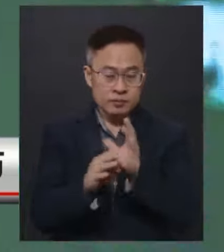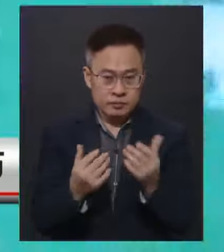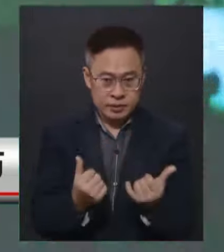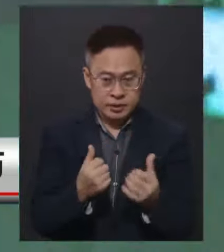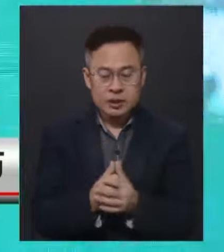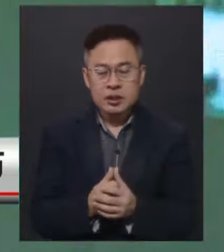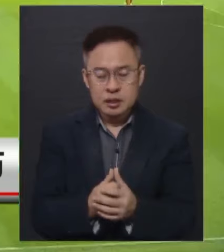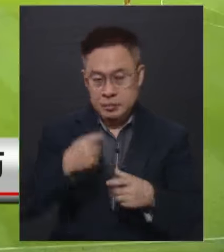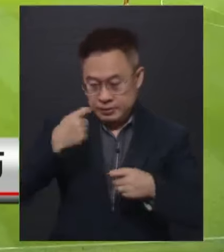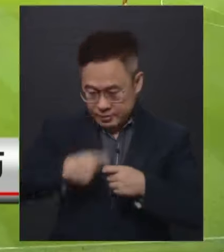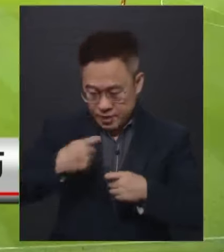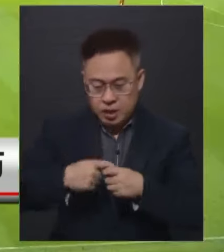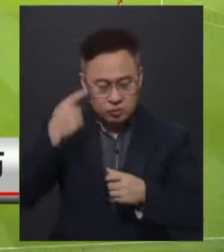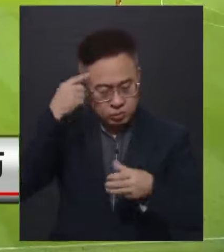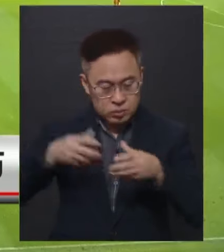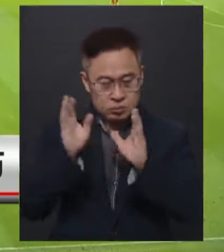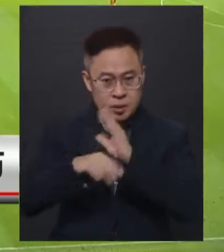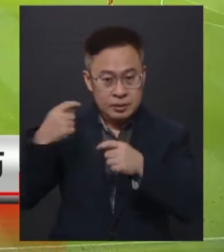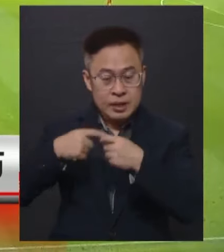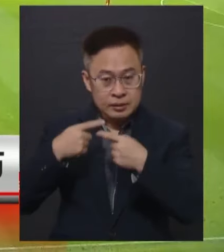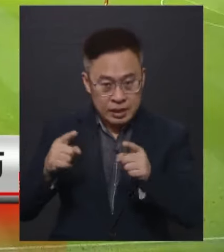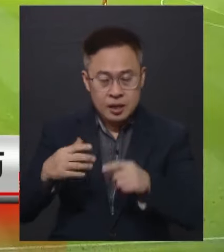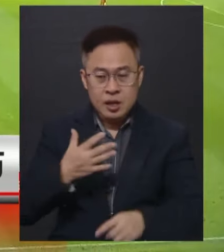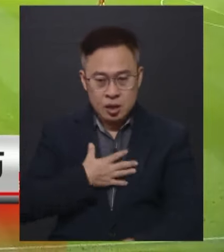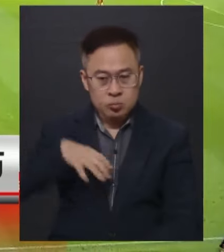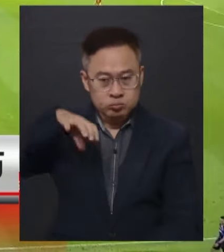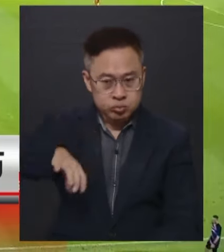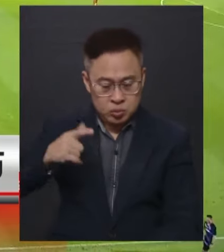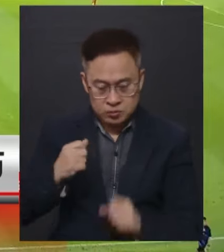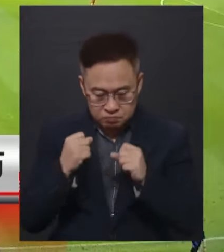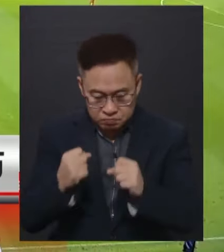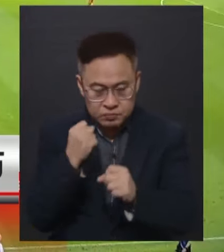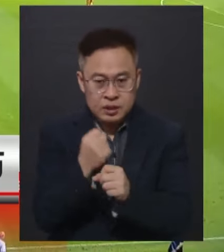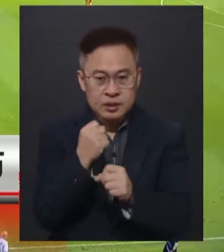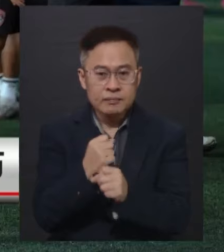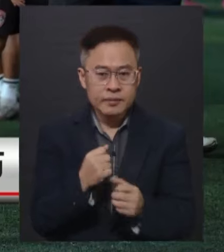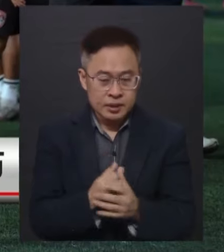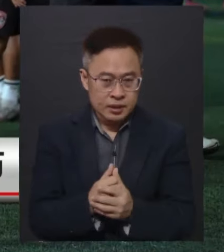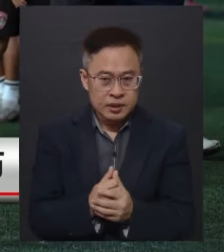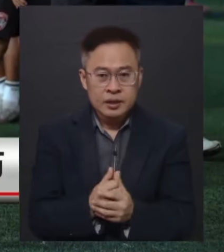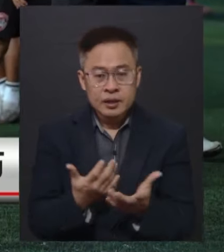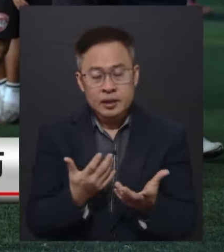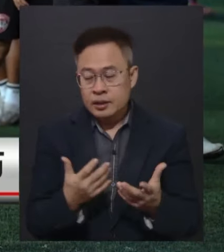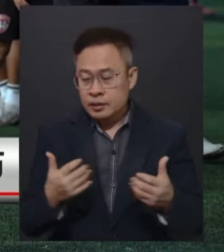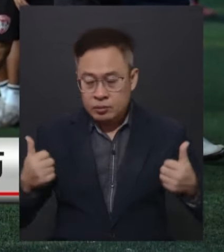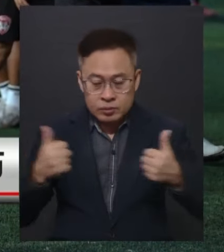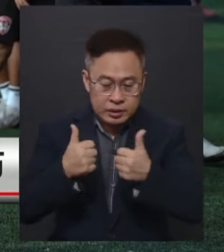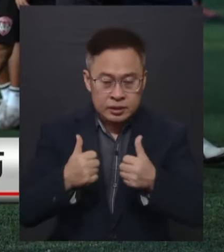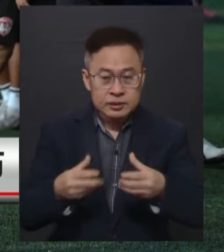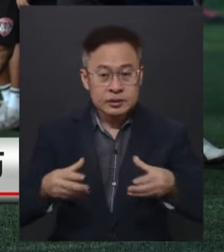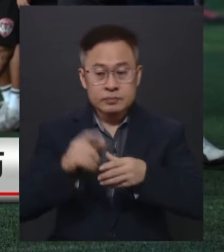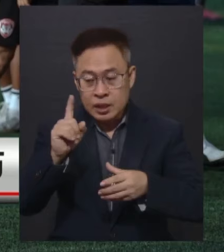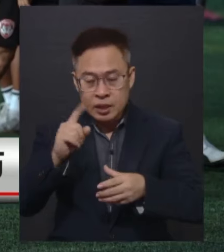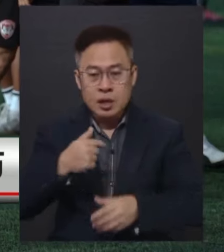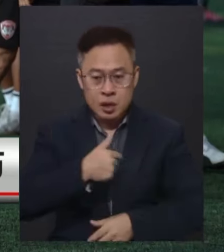มรับเลยนะว่าเป็นงานที่ยากแล้วก็จะเป็นเกมหนึ่งที่สร้างความลำบากให้กับเราแต่ว่าก็เคยพูดเสมอไม่ว่าคู่แข่งจะเป็นใคร